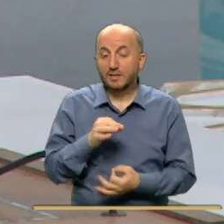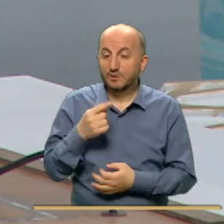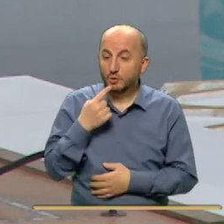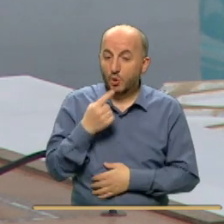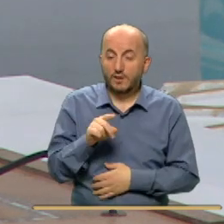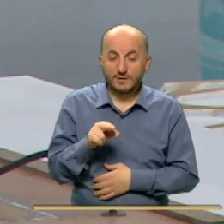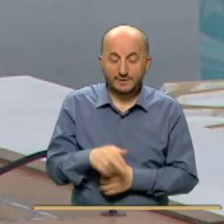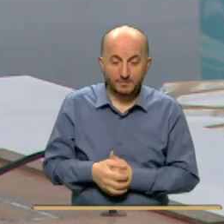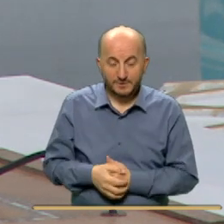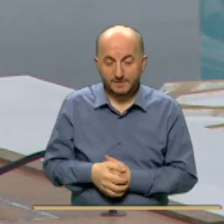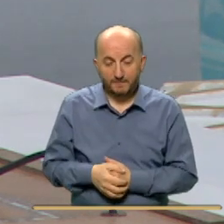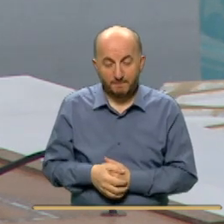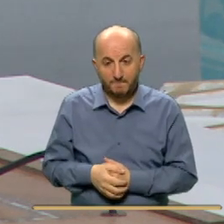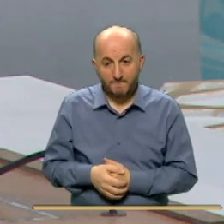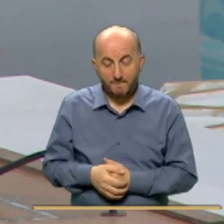gibi